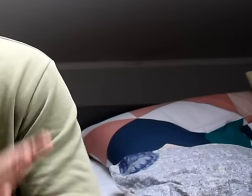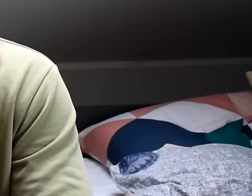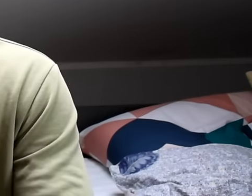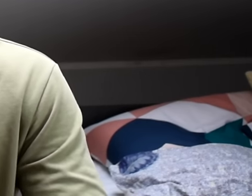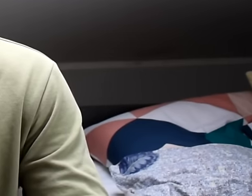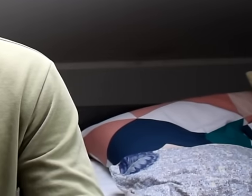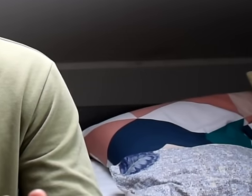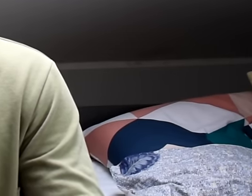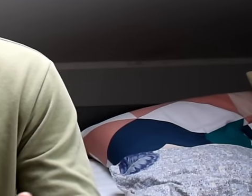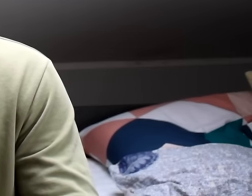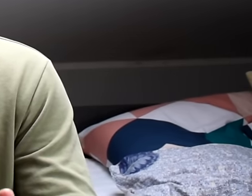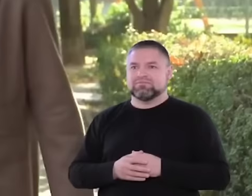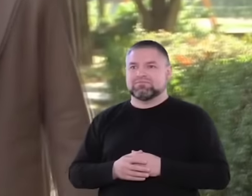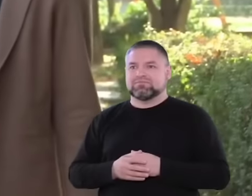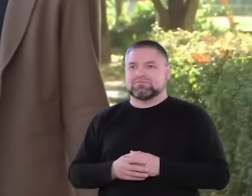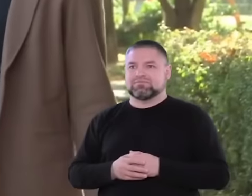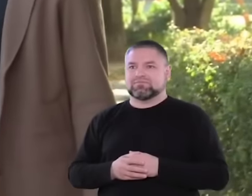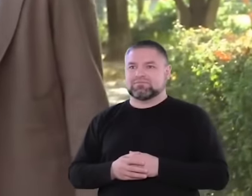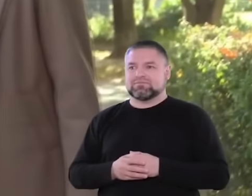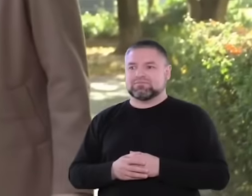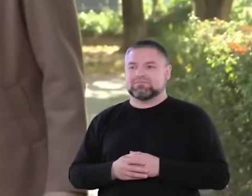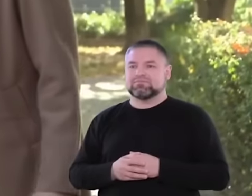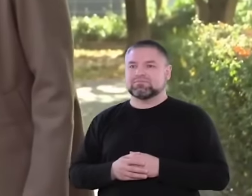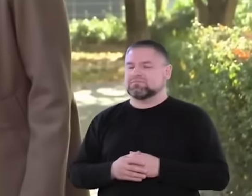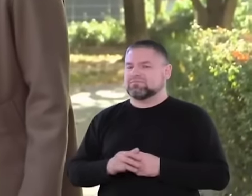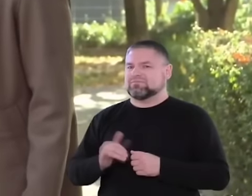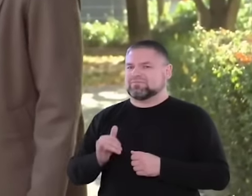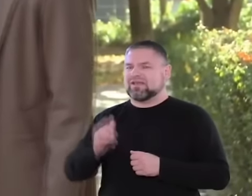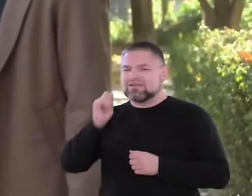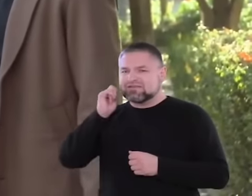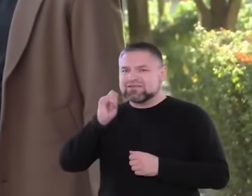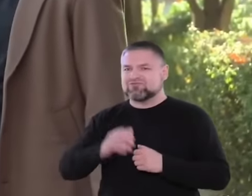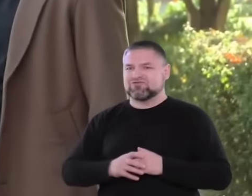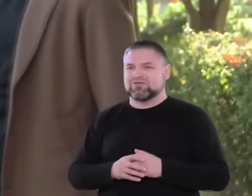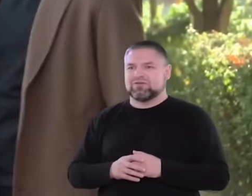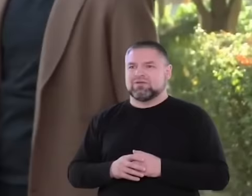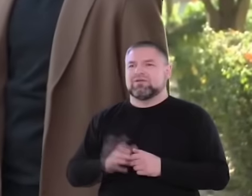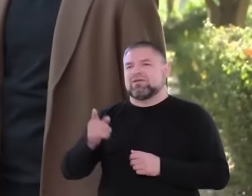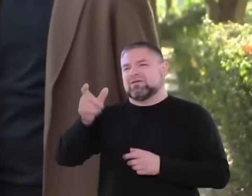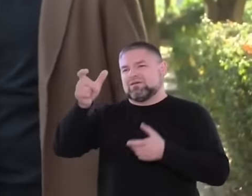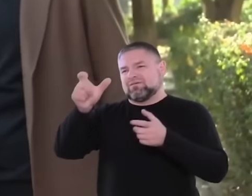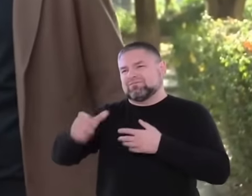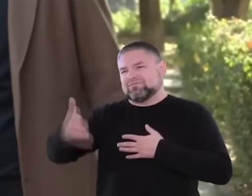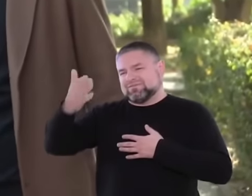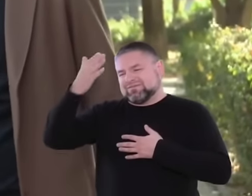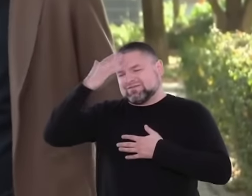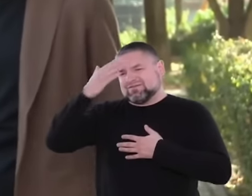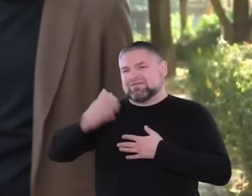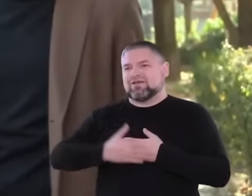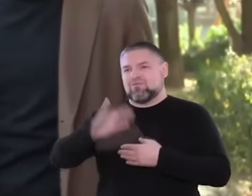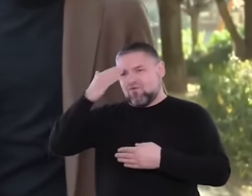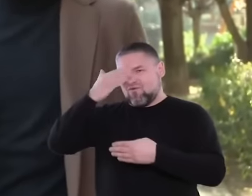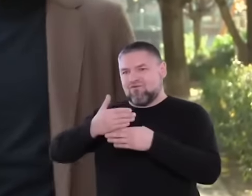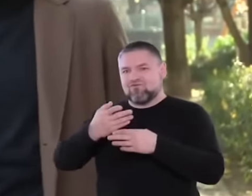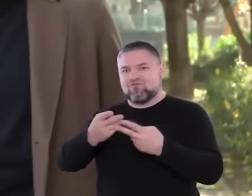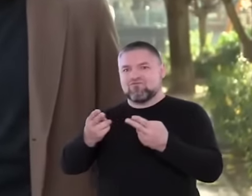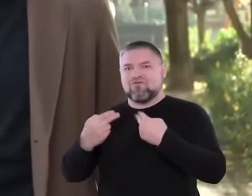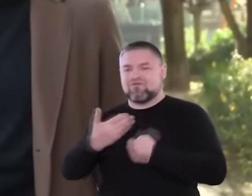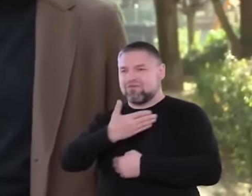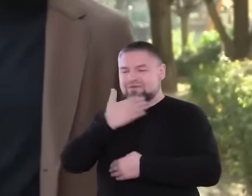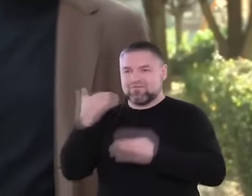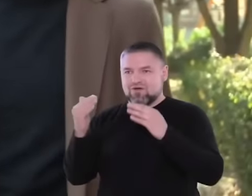dziewczyna. Na 100% tak zrobili! Ale jaką dziewczynę? Oj, synu, co to ja ciebie nie znam. Na noce do domu nie